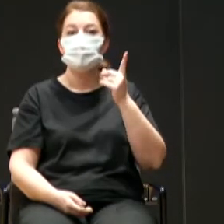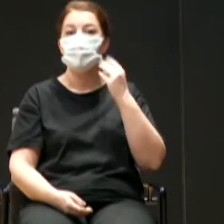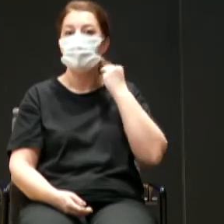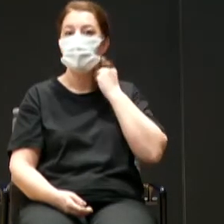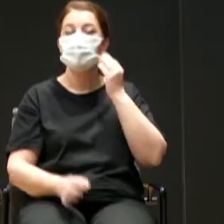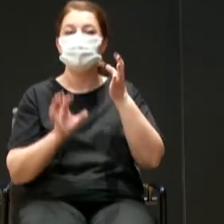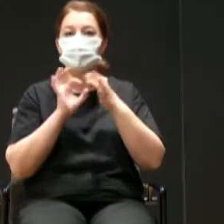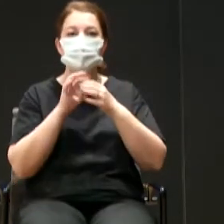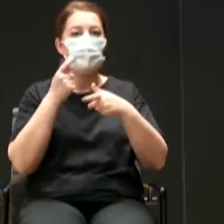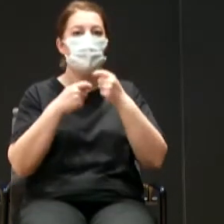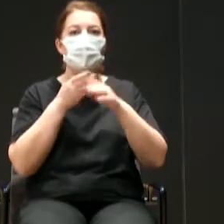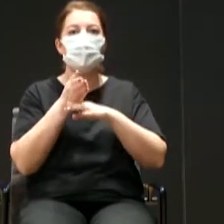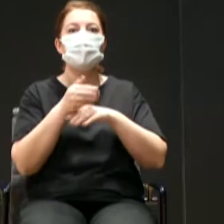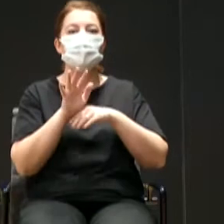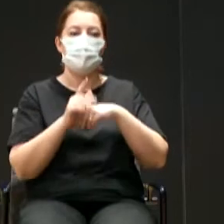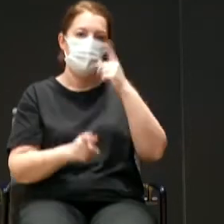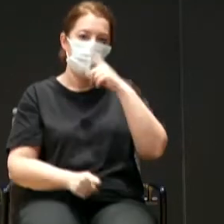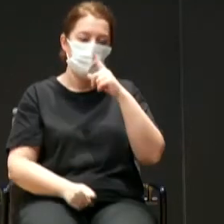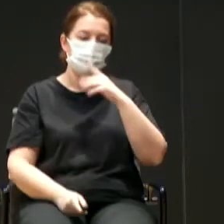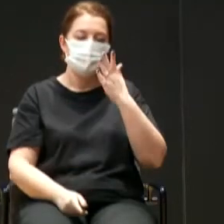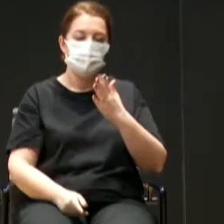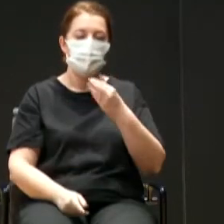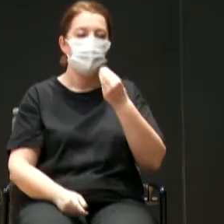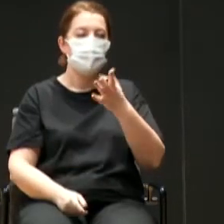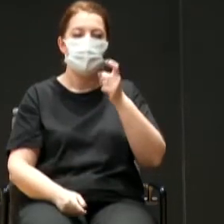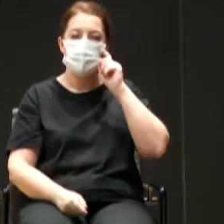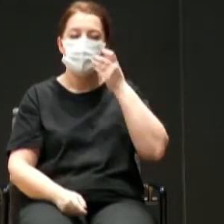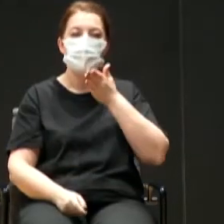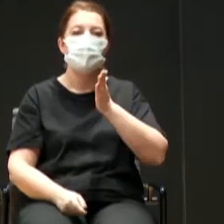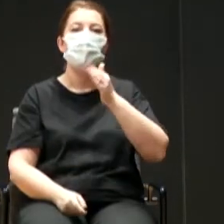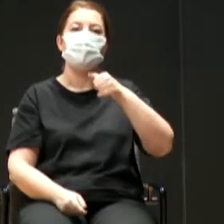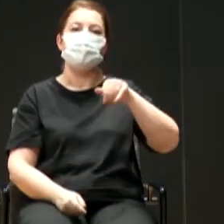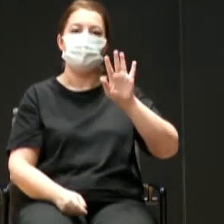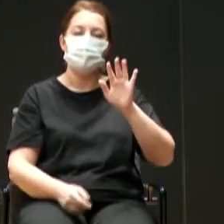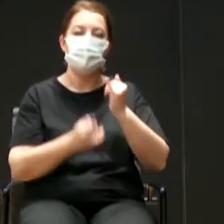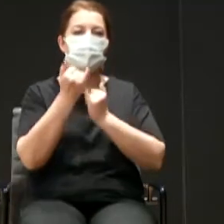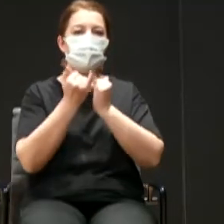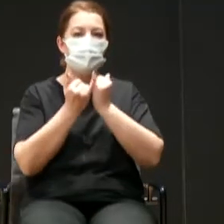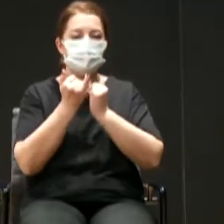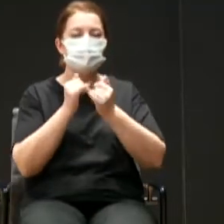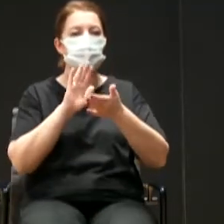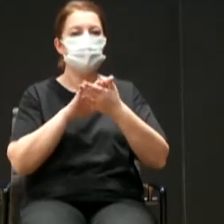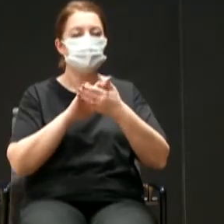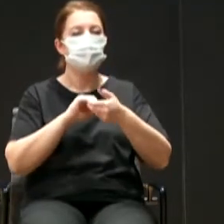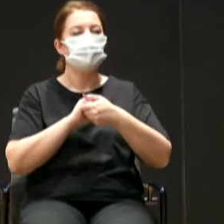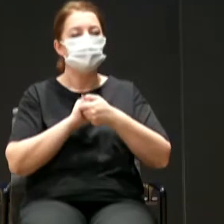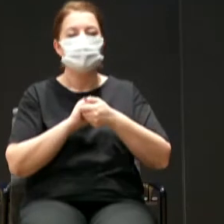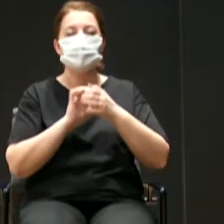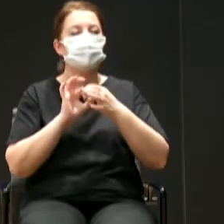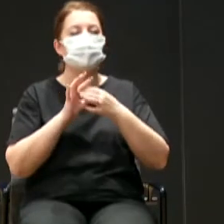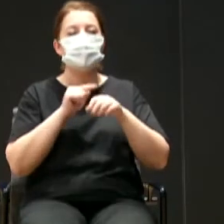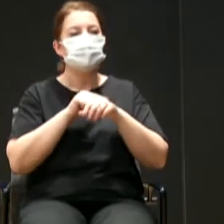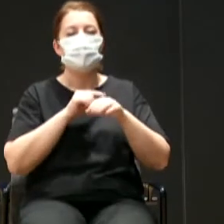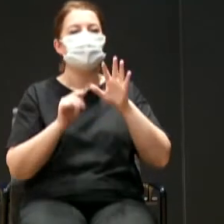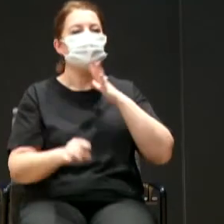ilgili bankaya gitme yok. Dolayısıyla verilen bilgi doğru değil. Kardeşlerimiz, arkadaşlarımız, dostlarımız ne zaman